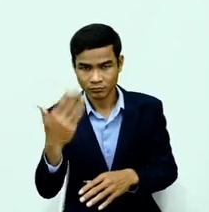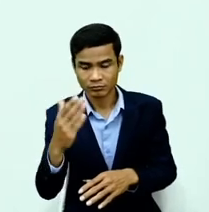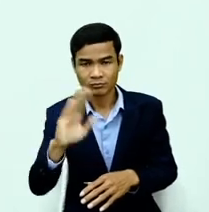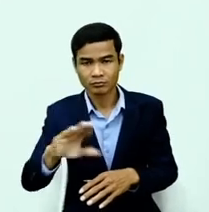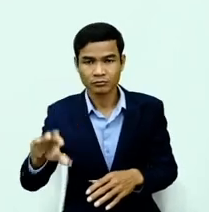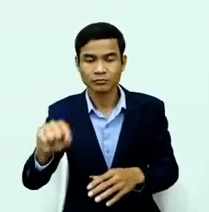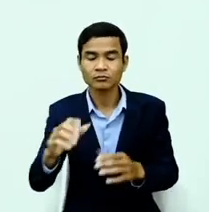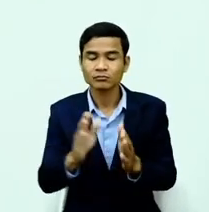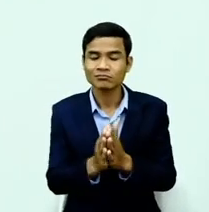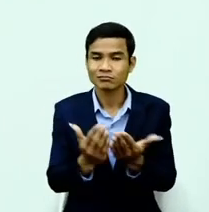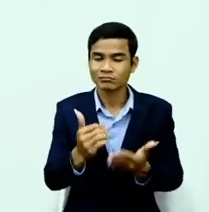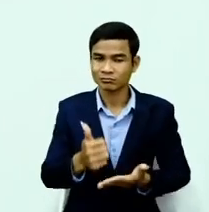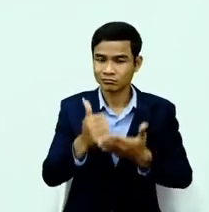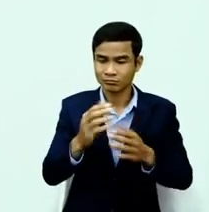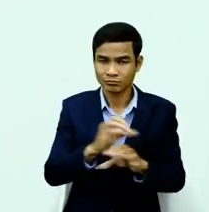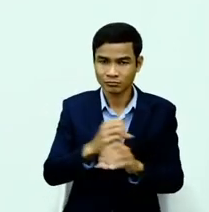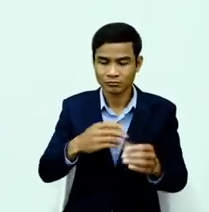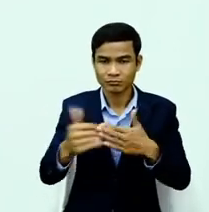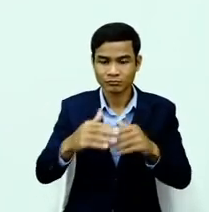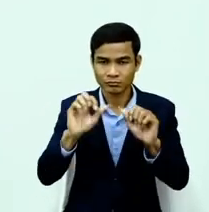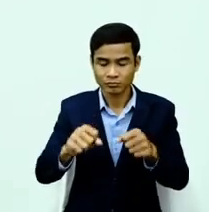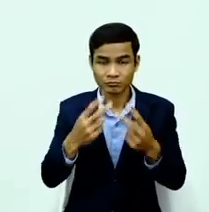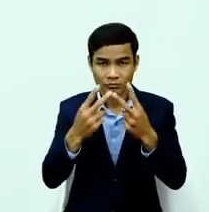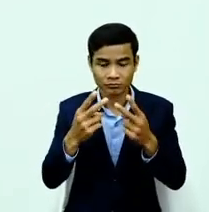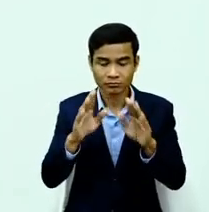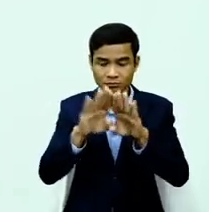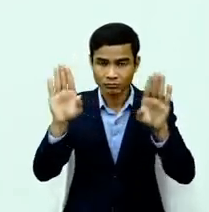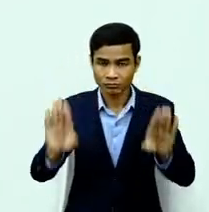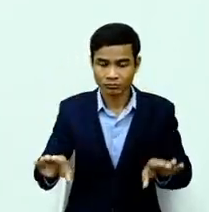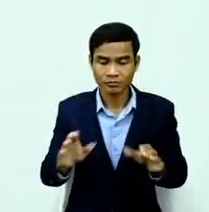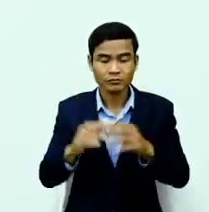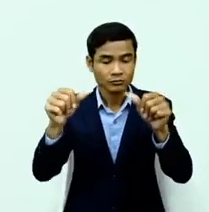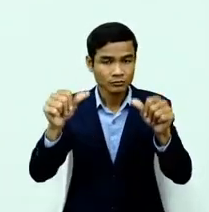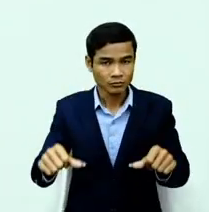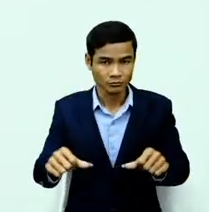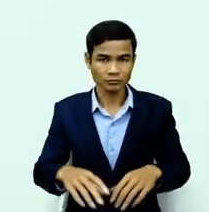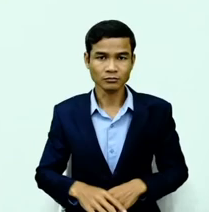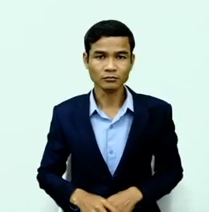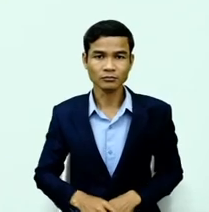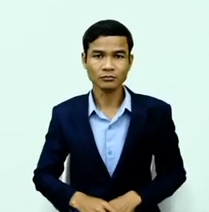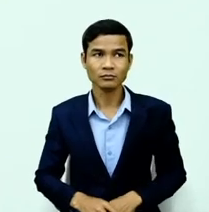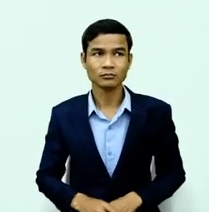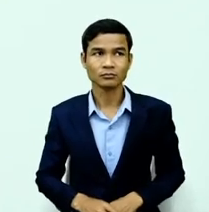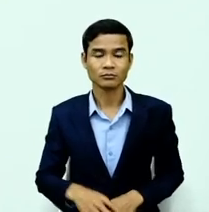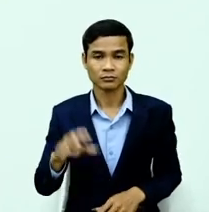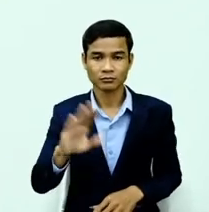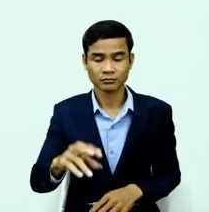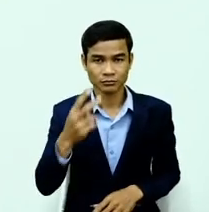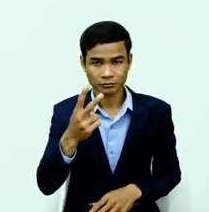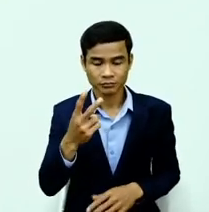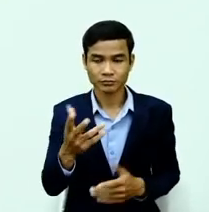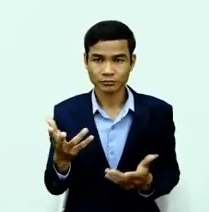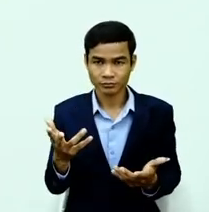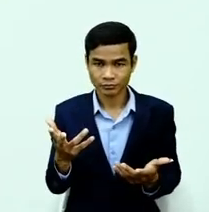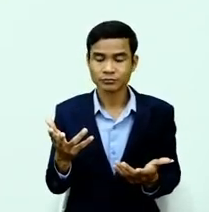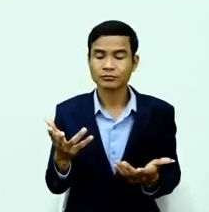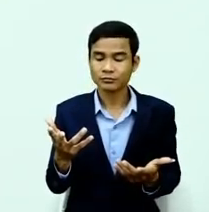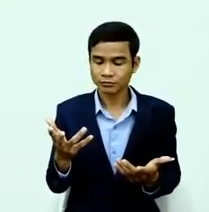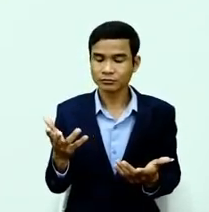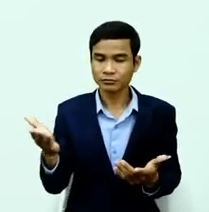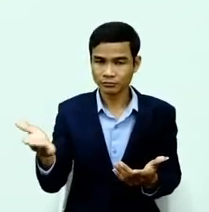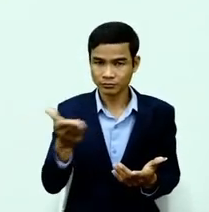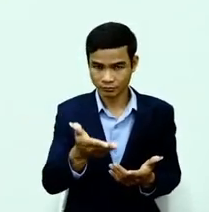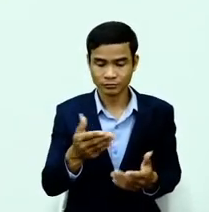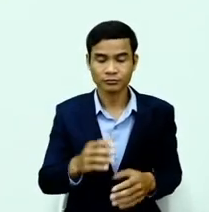trae chou ruom chlai ning bompeing ruom chmuoy neak kru ne leuk da khien cha ta ko pinit meul meul ta kon trae